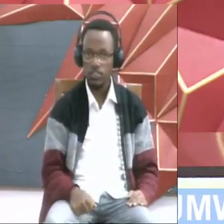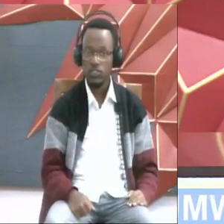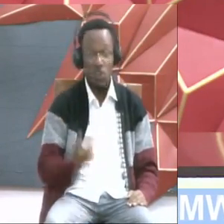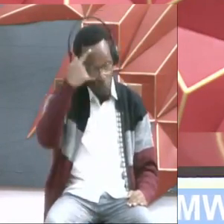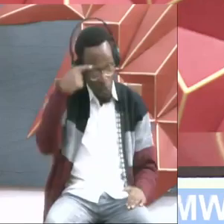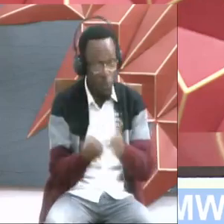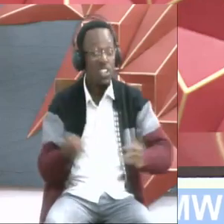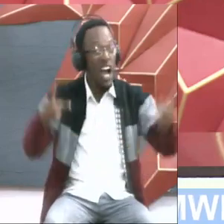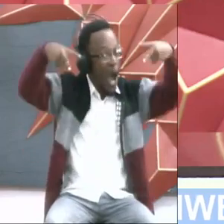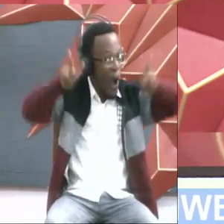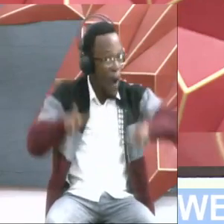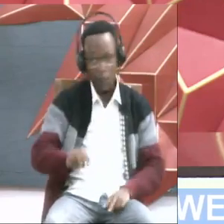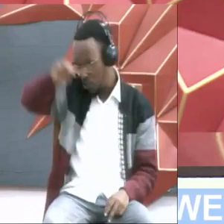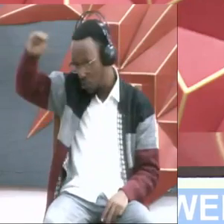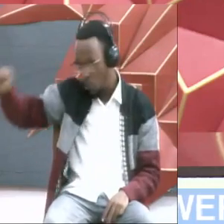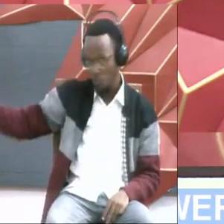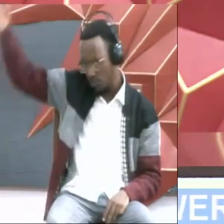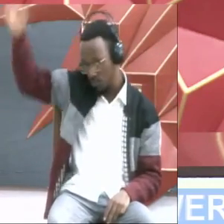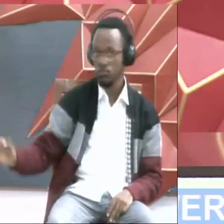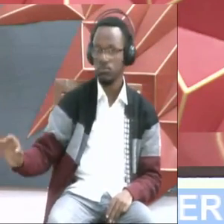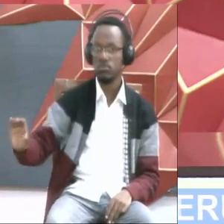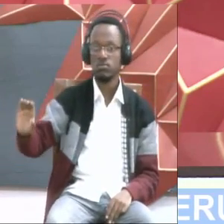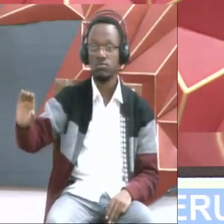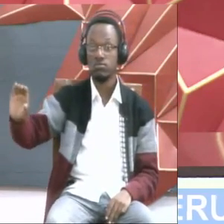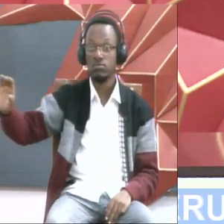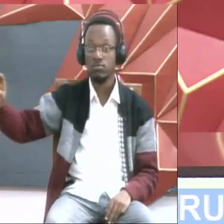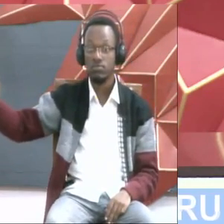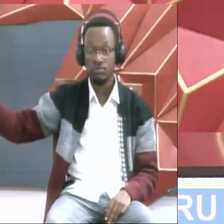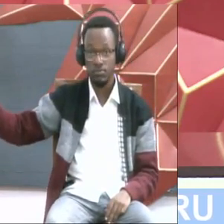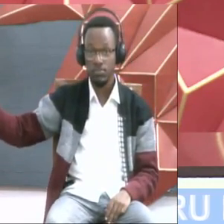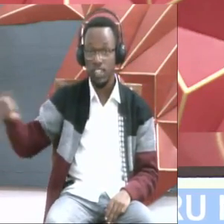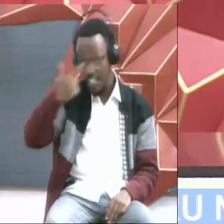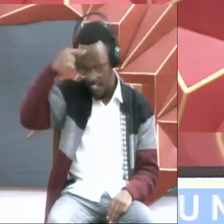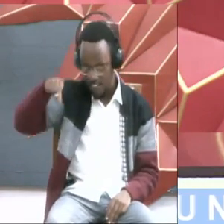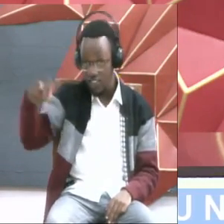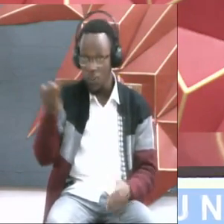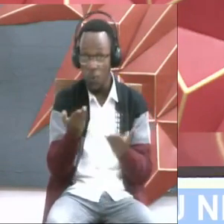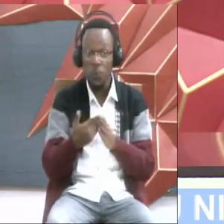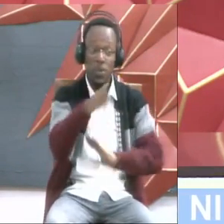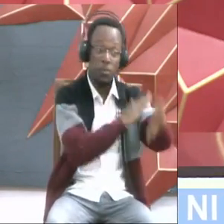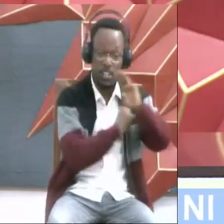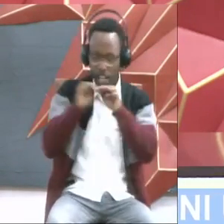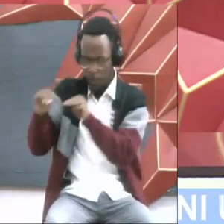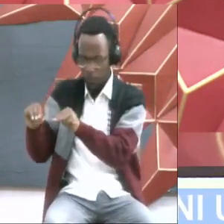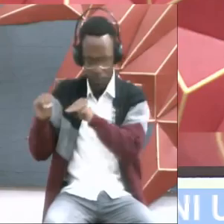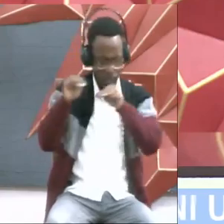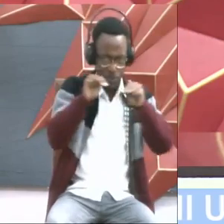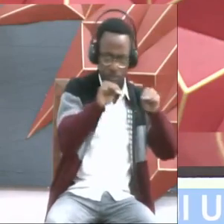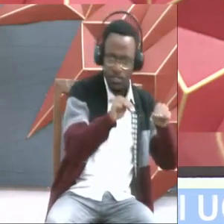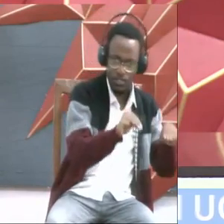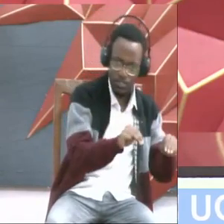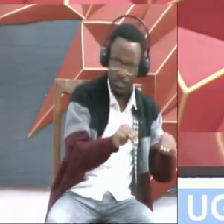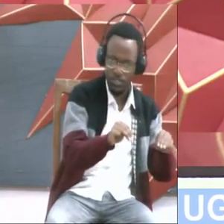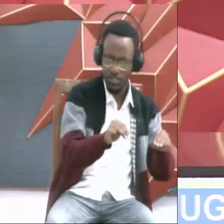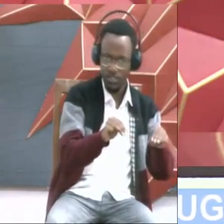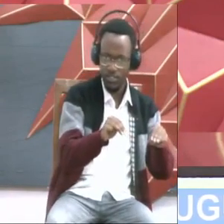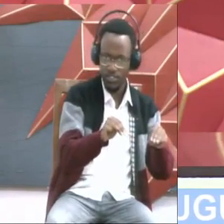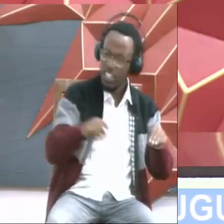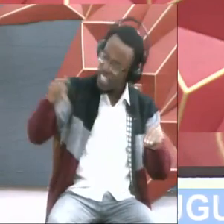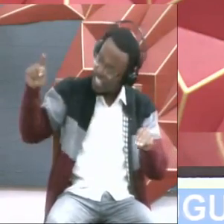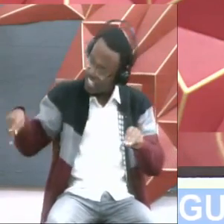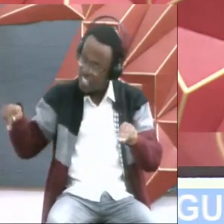ry'ibyabereye igorogota kuko niho umwami wacu yatwimuye atuvana mu bwami